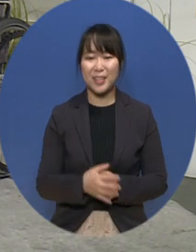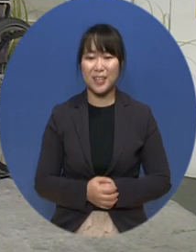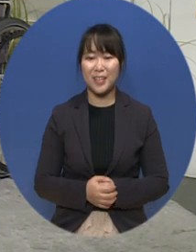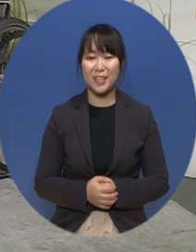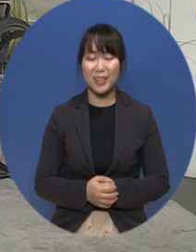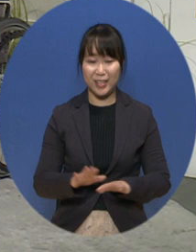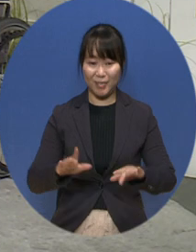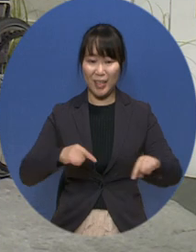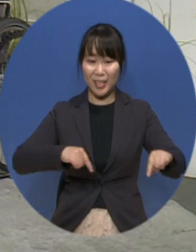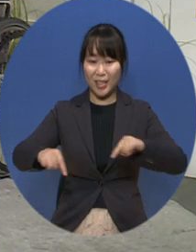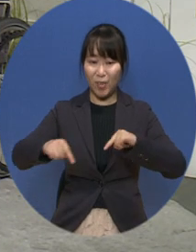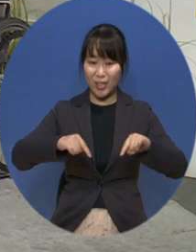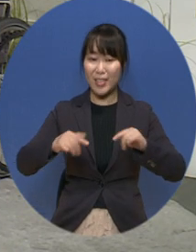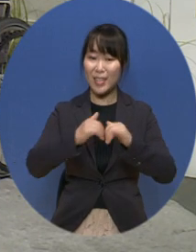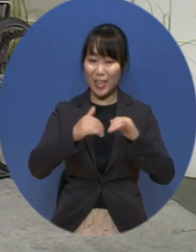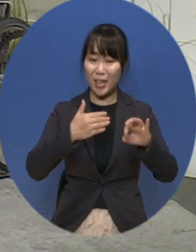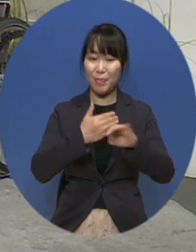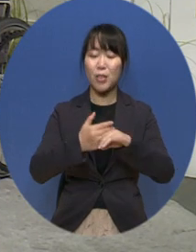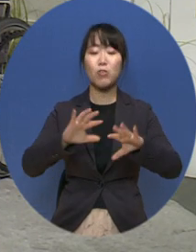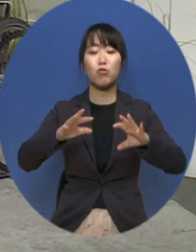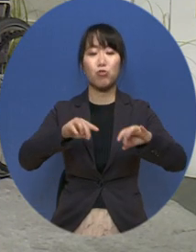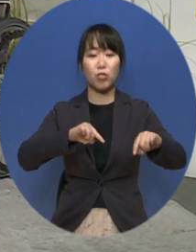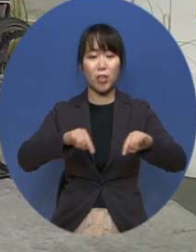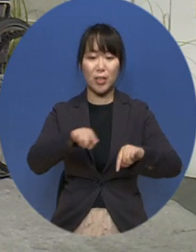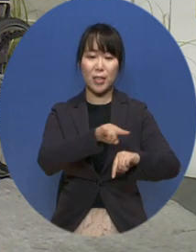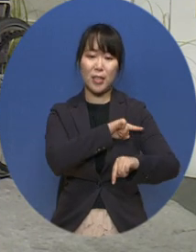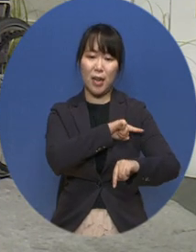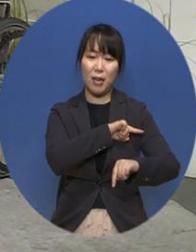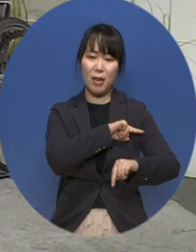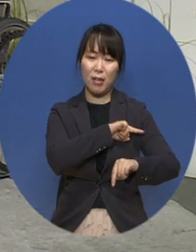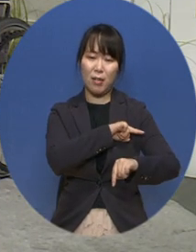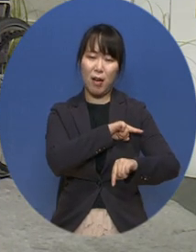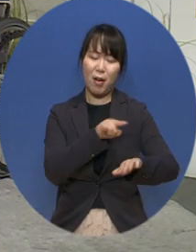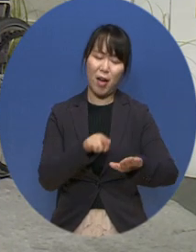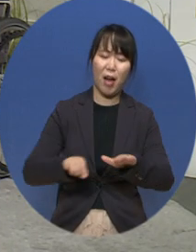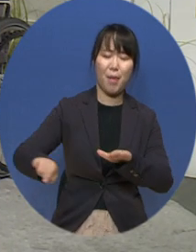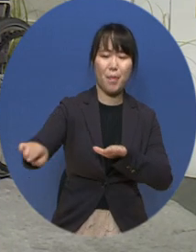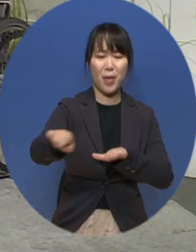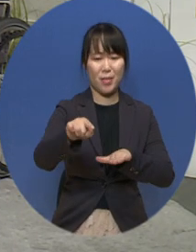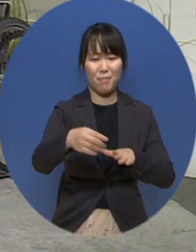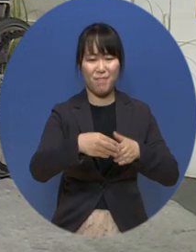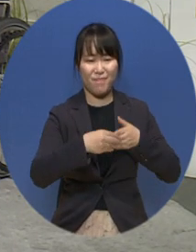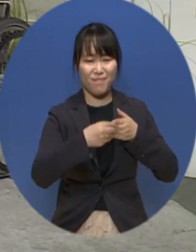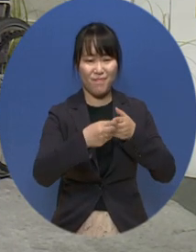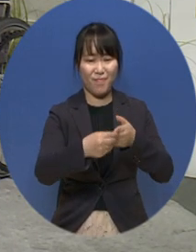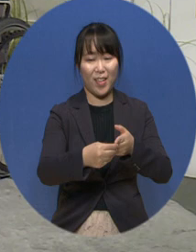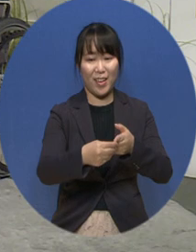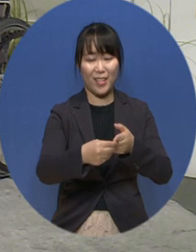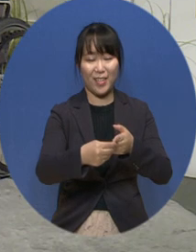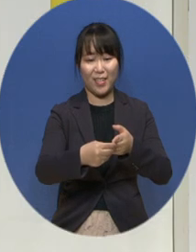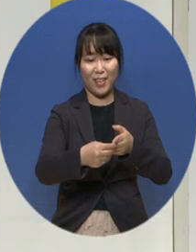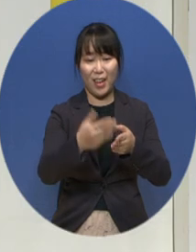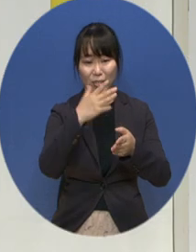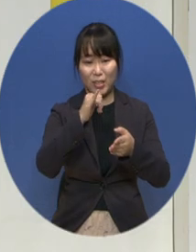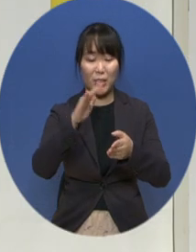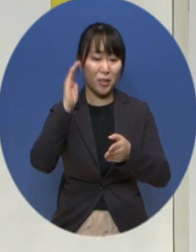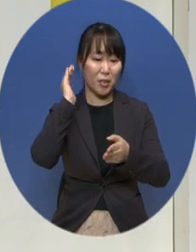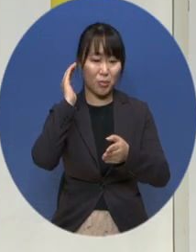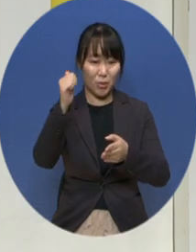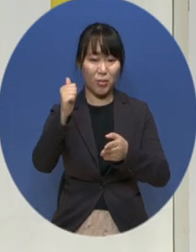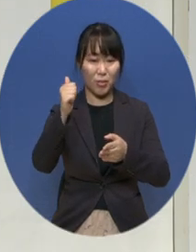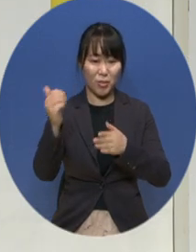정치인이 성은의 국정을 한번 짜 제일 앞에서 리더 할 줄 미드 할 수 있는 에